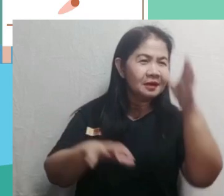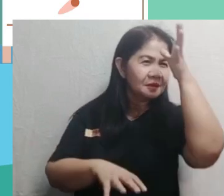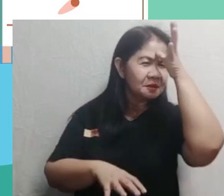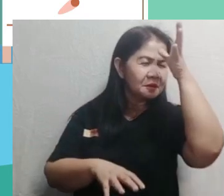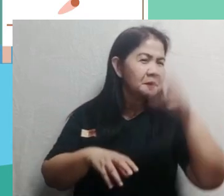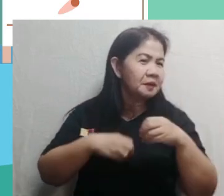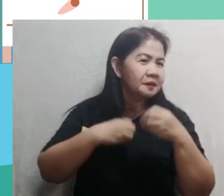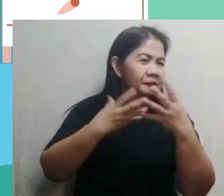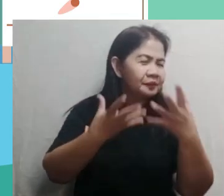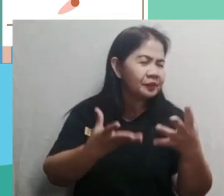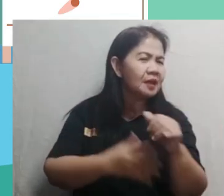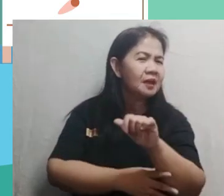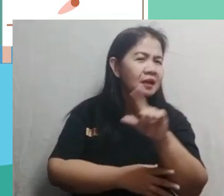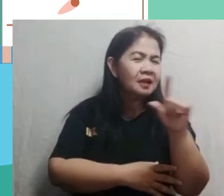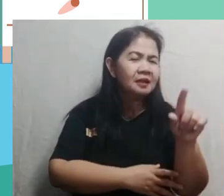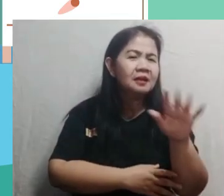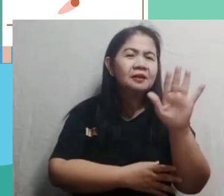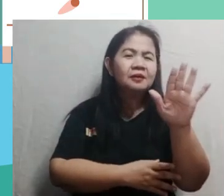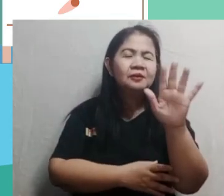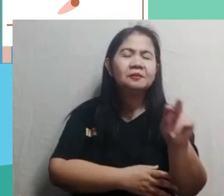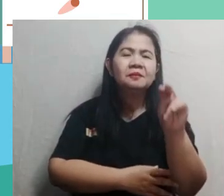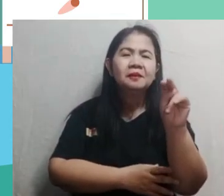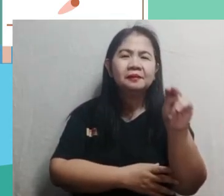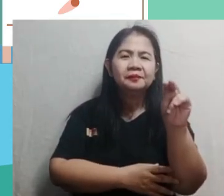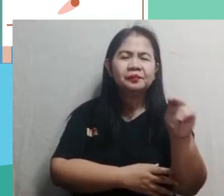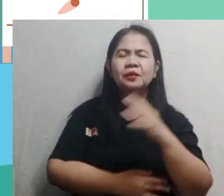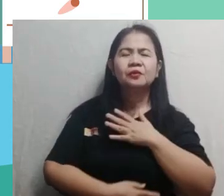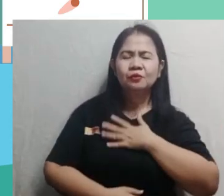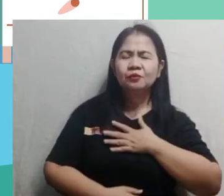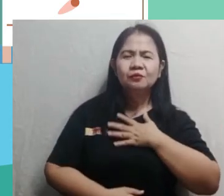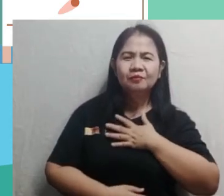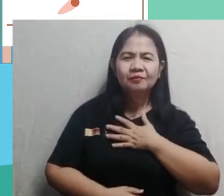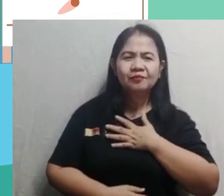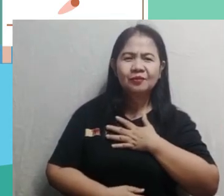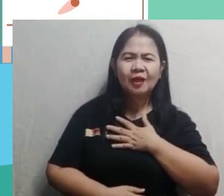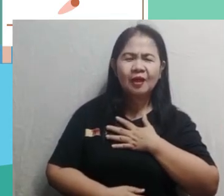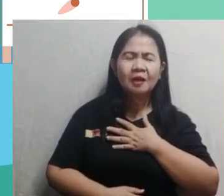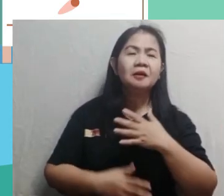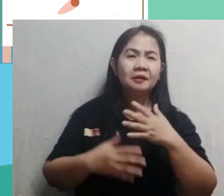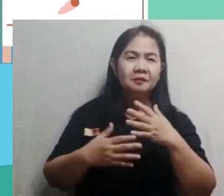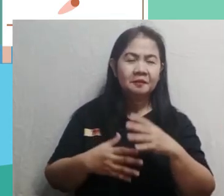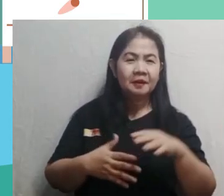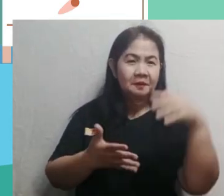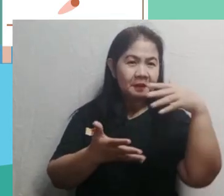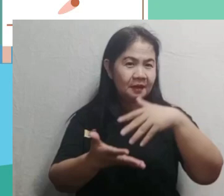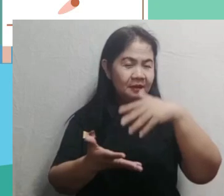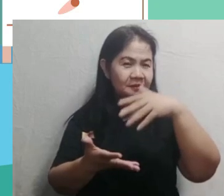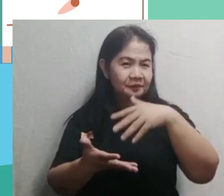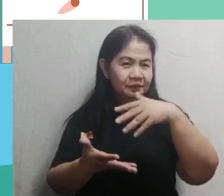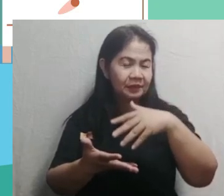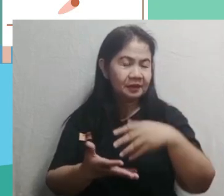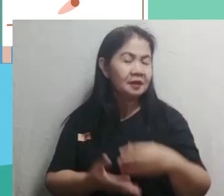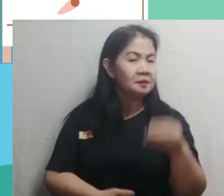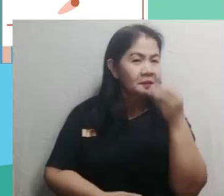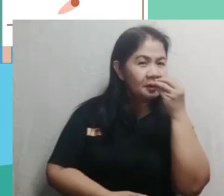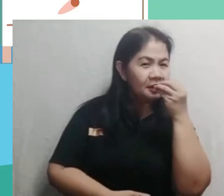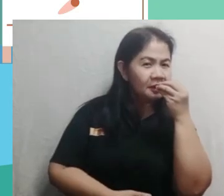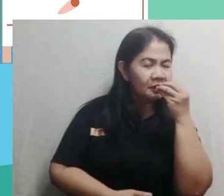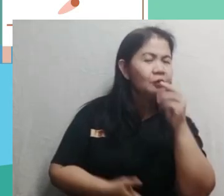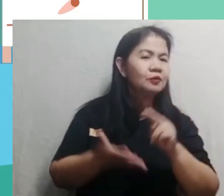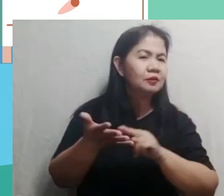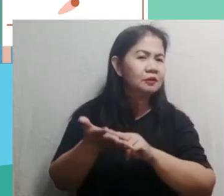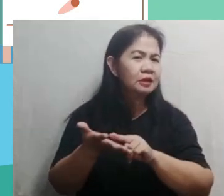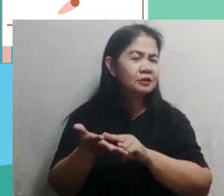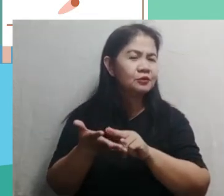mga pangangailangan. Gusto namin na ikaw ay makapag-aral, makakain ng masustansyang pagkain